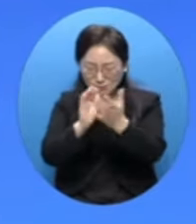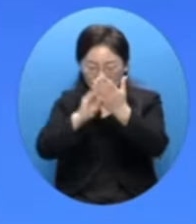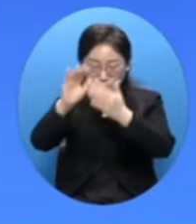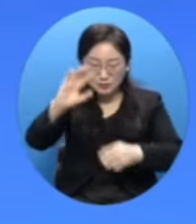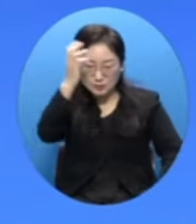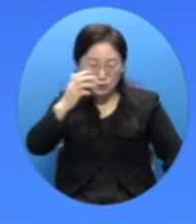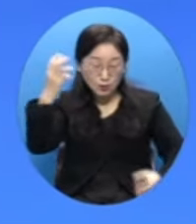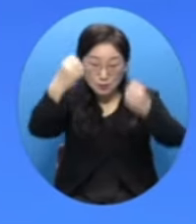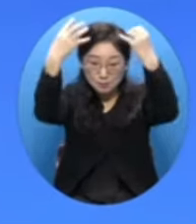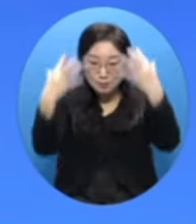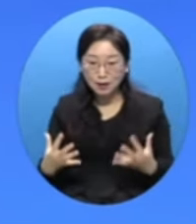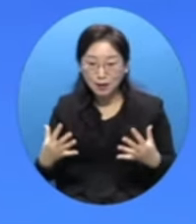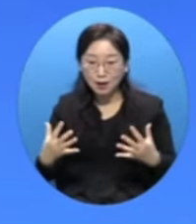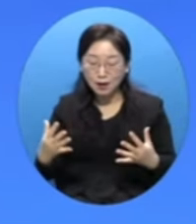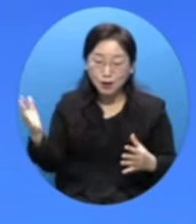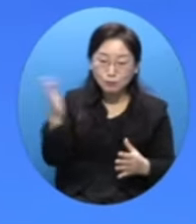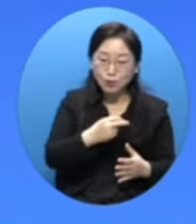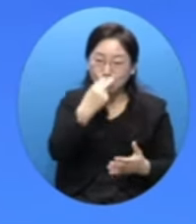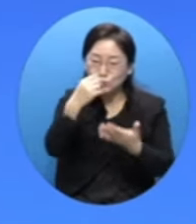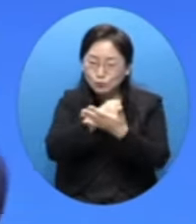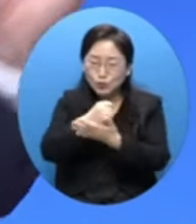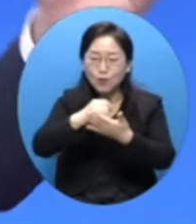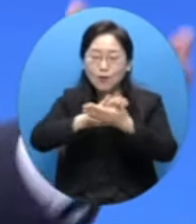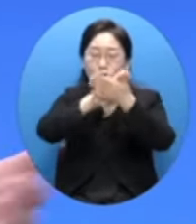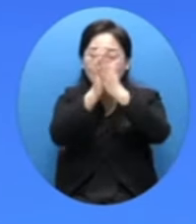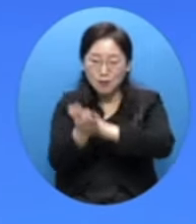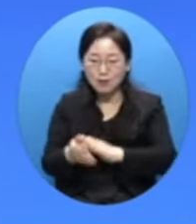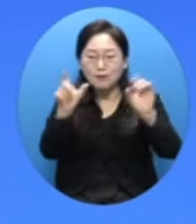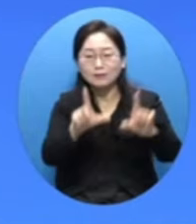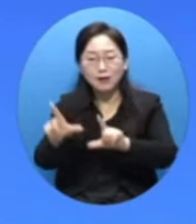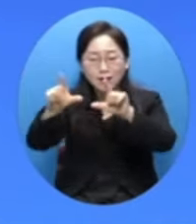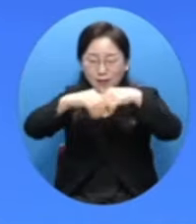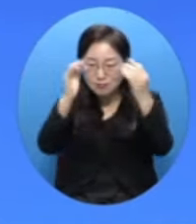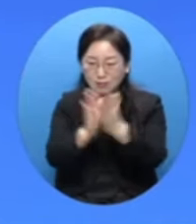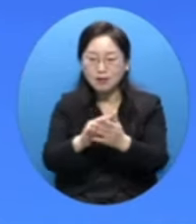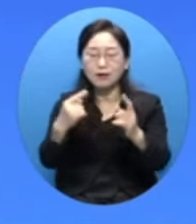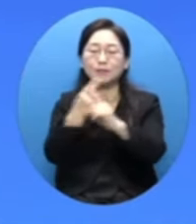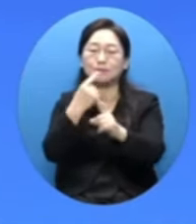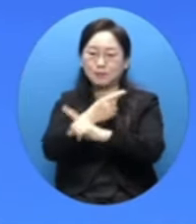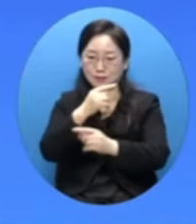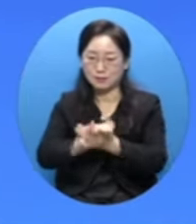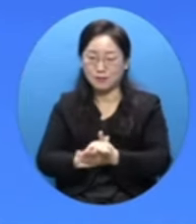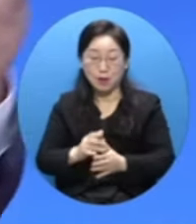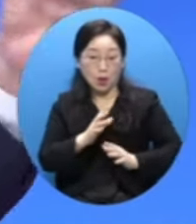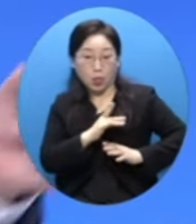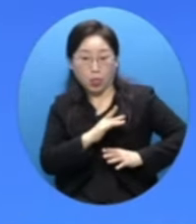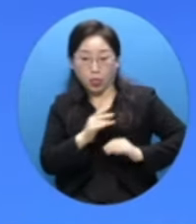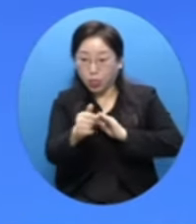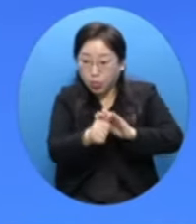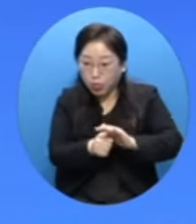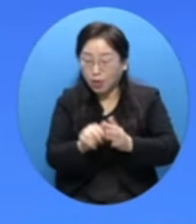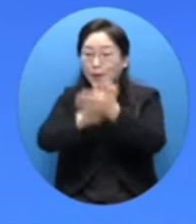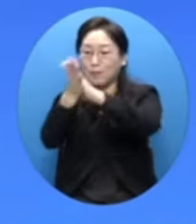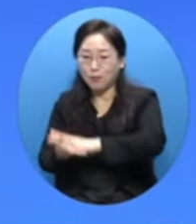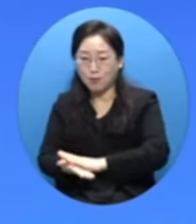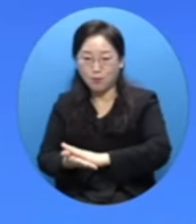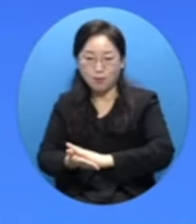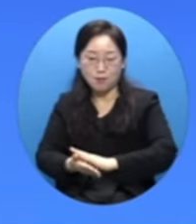성령 침례를 받을 때 그들의 운명이, 그들의 삶이, 그들의 모든 것이 바뀌어졌습니다. 겁쟁이에서 위대한 하나님의 사도로